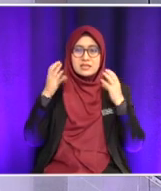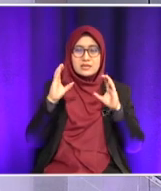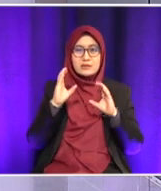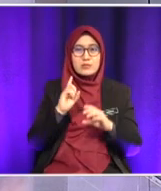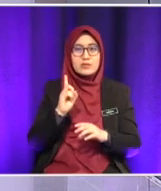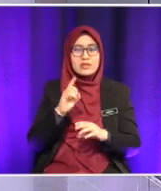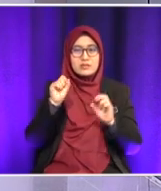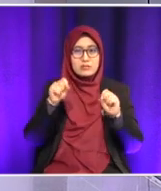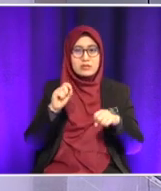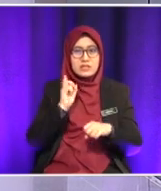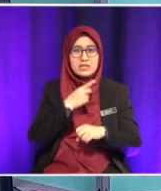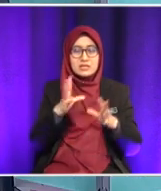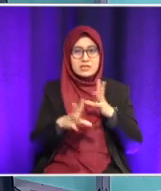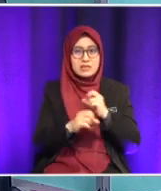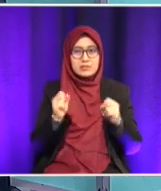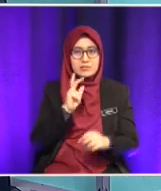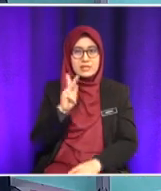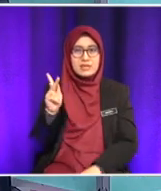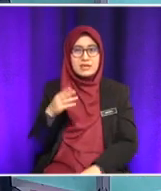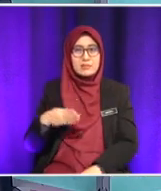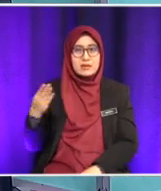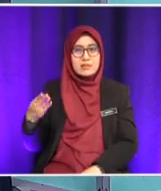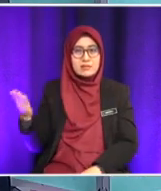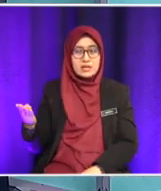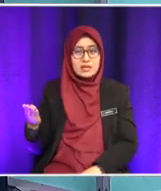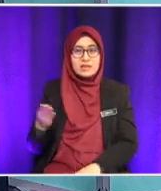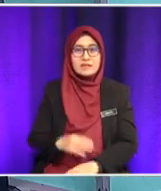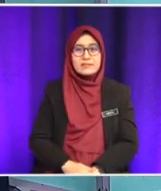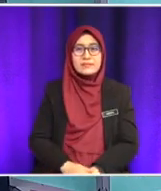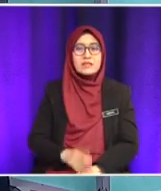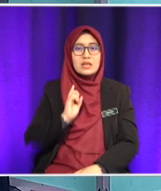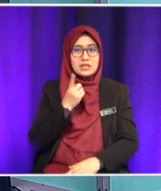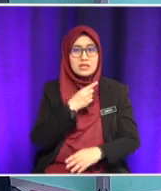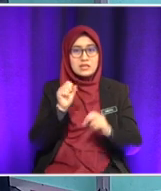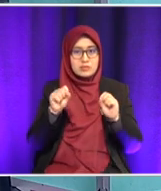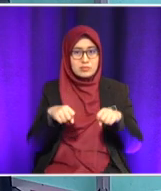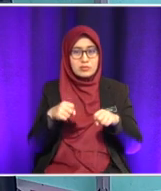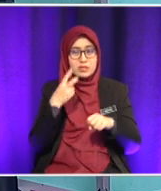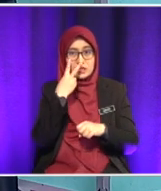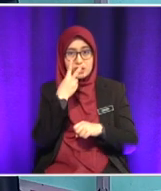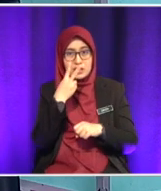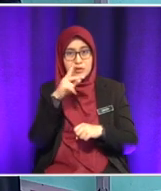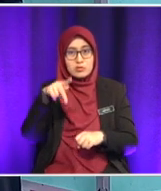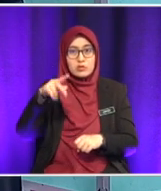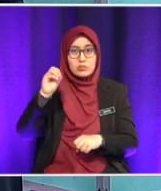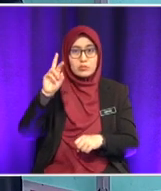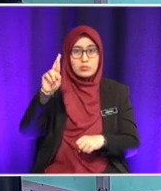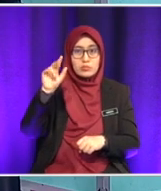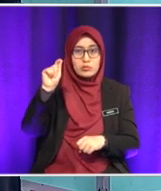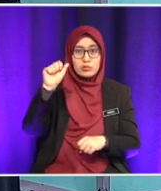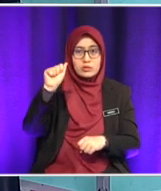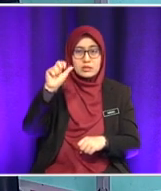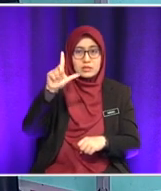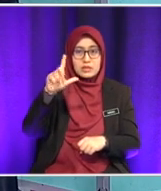di mana yang murid-muri dapatkan Baiklah hal ini boleh merujuk kepada Potter delima